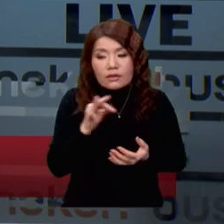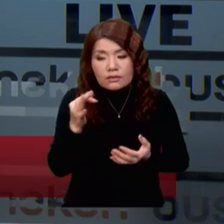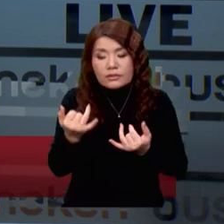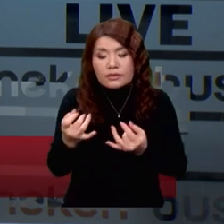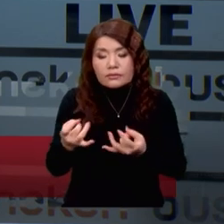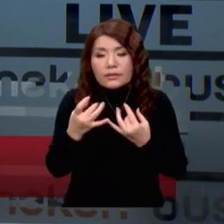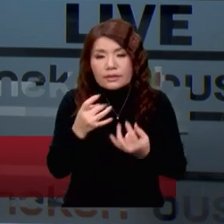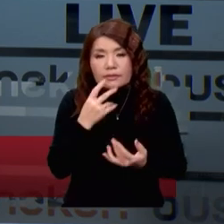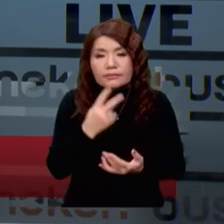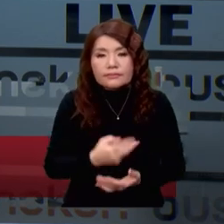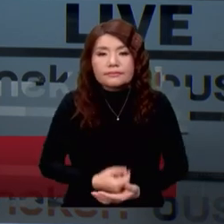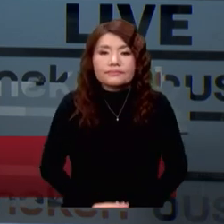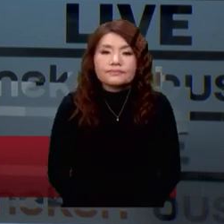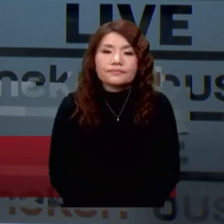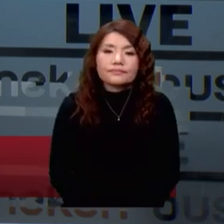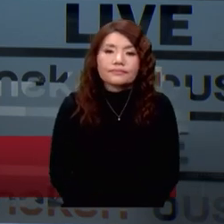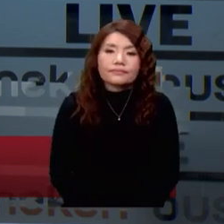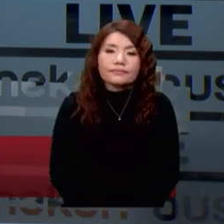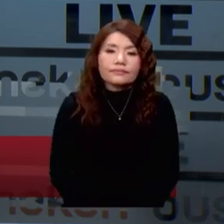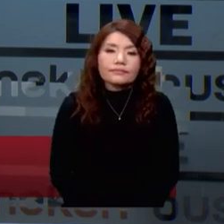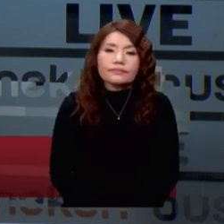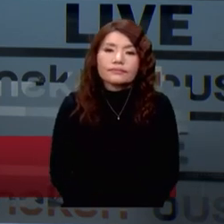әріптесім Жанболат Санияс үңіліп көрді.